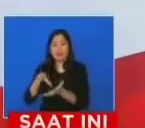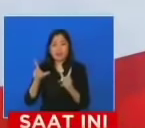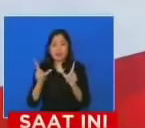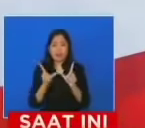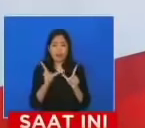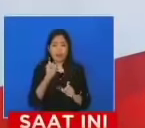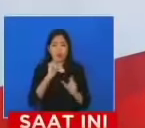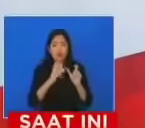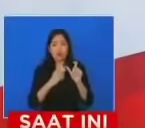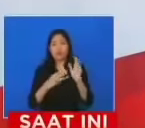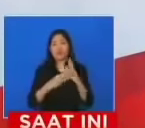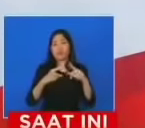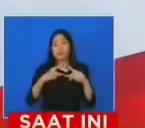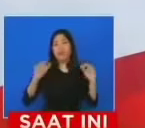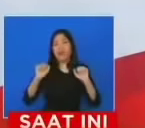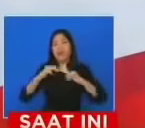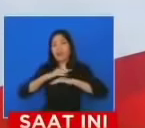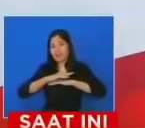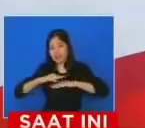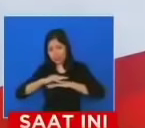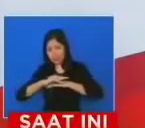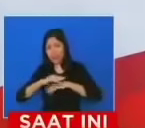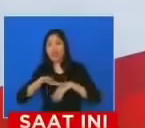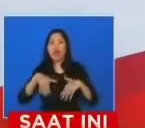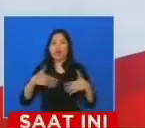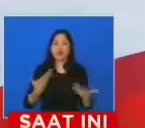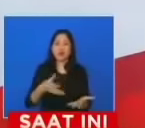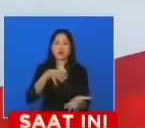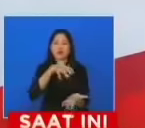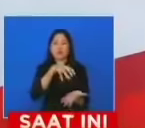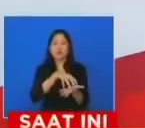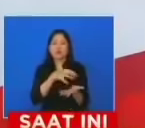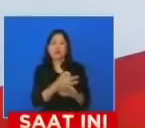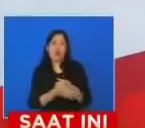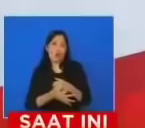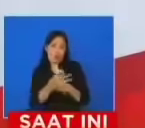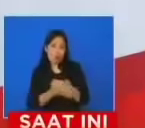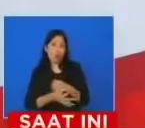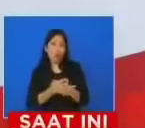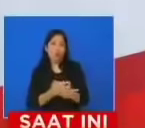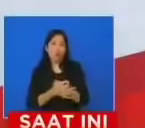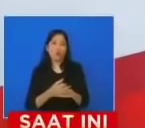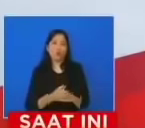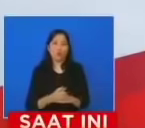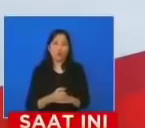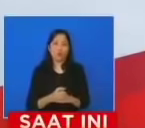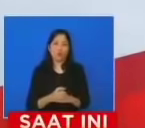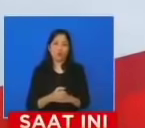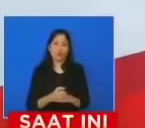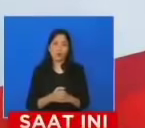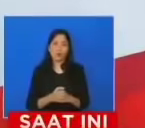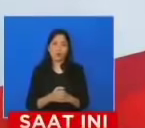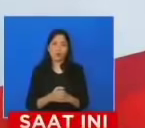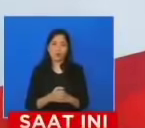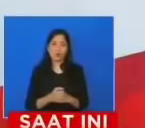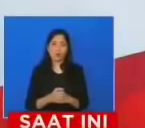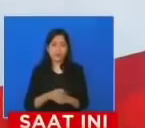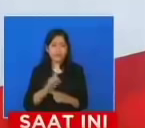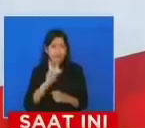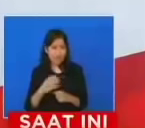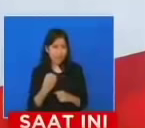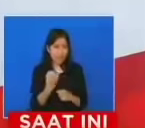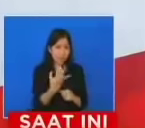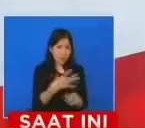Atlet maupun yang kita bangun di Pulau Galang. Dan sudah barang tentu beberapa